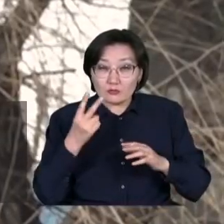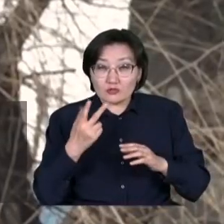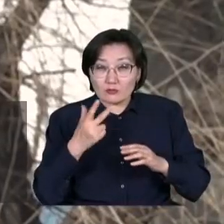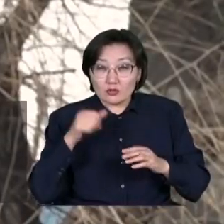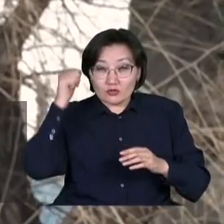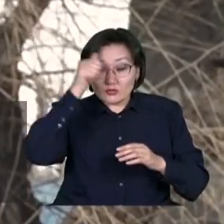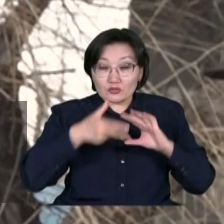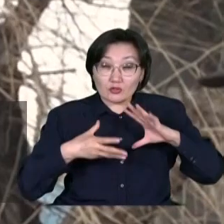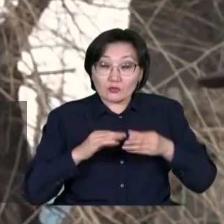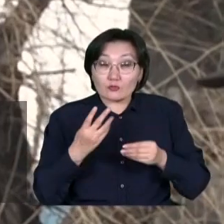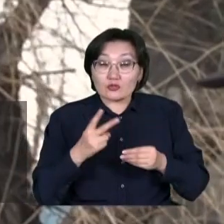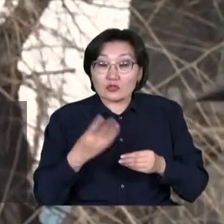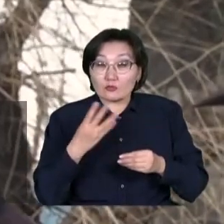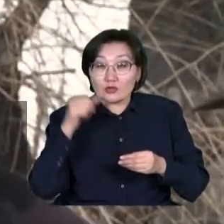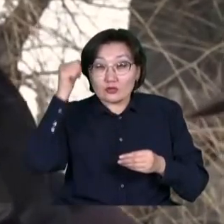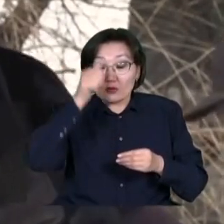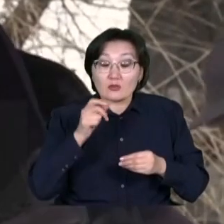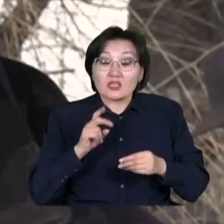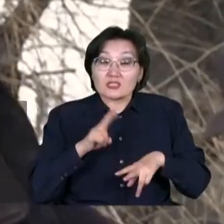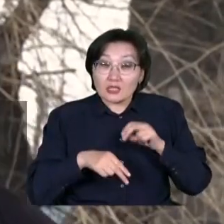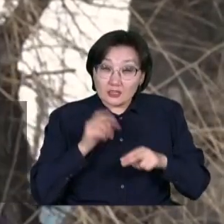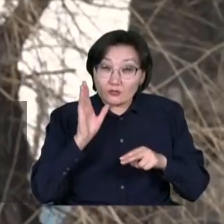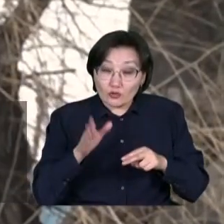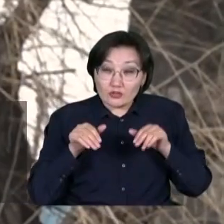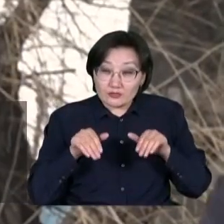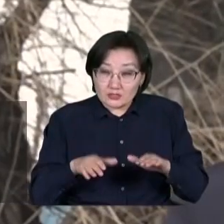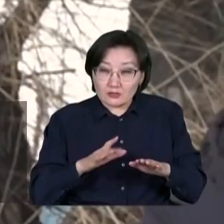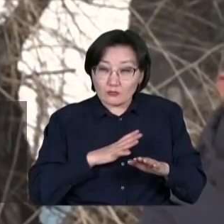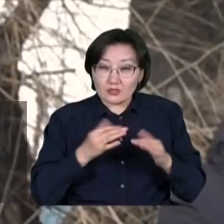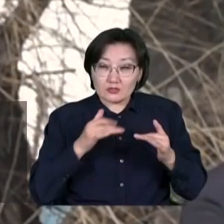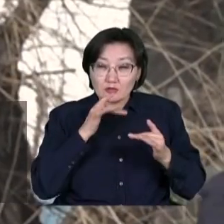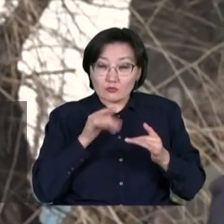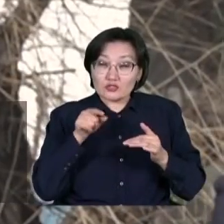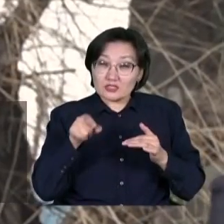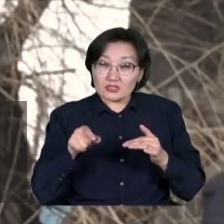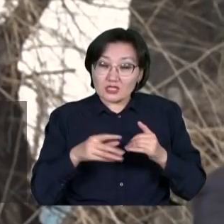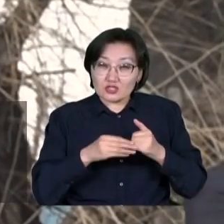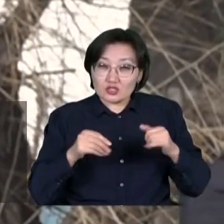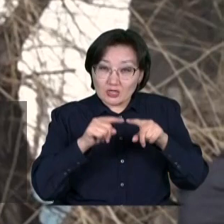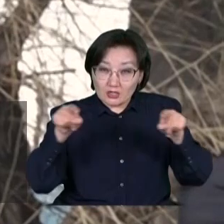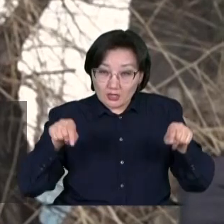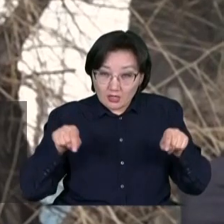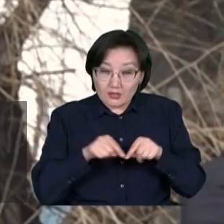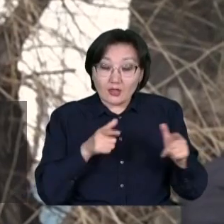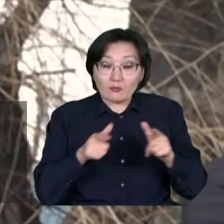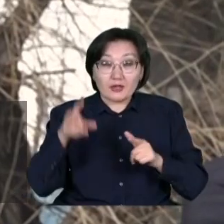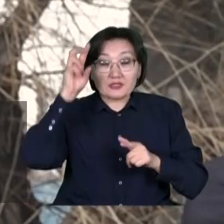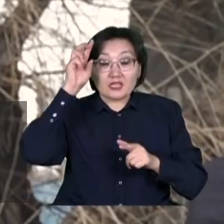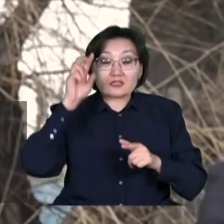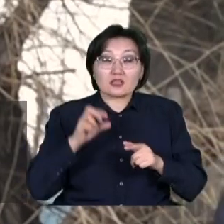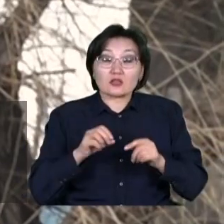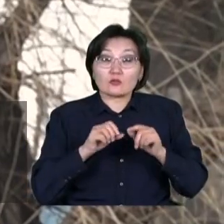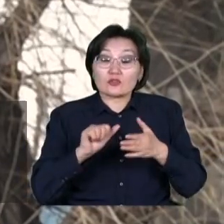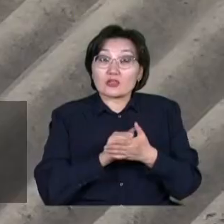қорытындысымен 24-ші жылы салынатын деп шешілді қазіргі таңда. Қазіргі таңда ол жерде жері бәрі дайын тұр, мемлекеттік жаңағы